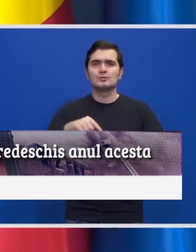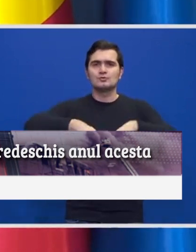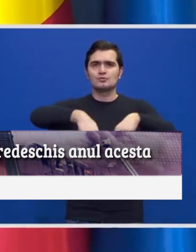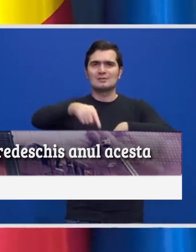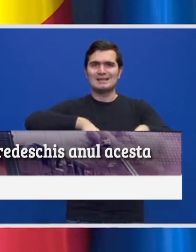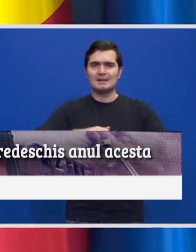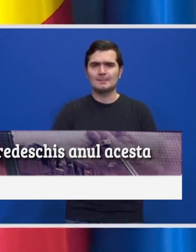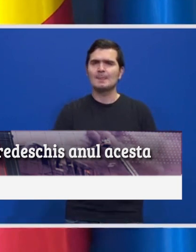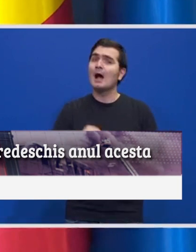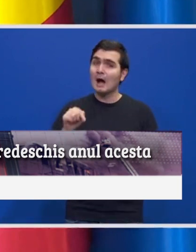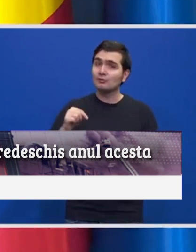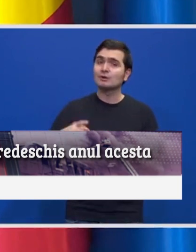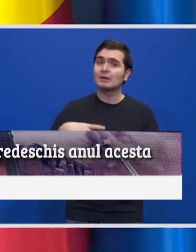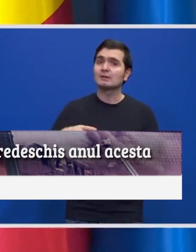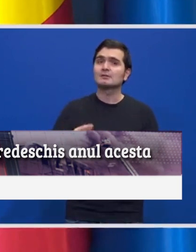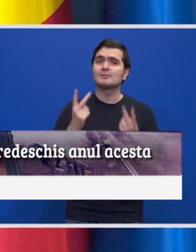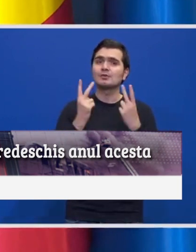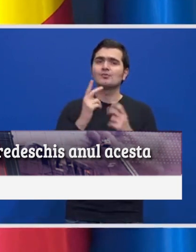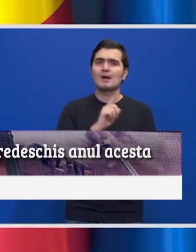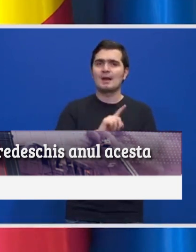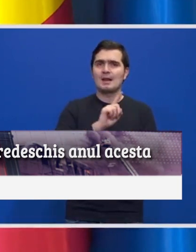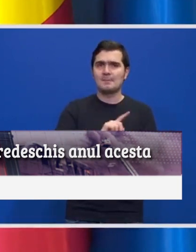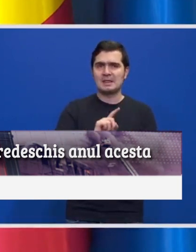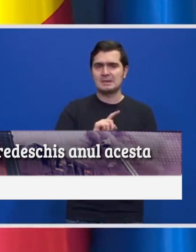Acestea ar fi principalele elemente pe care